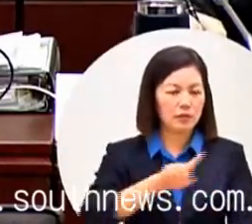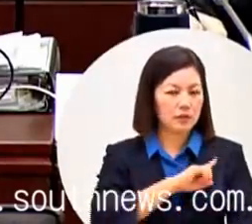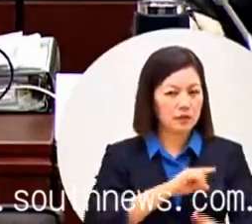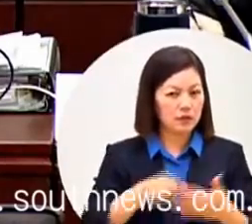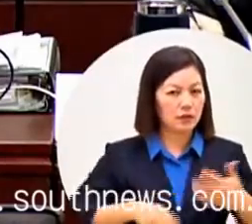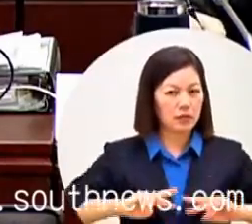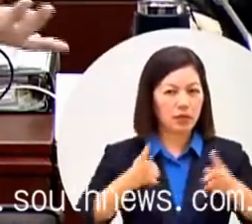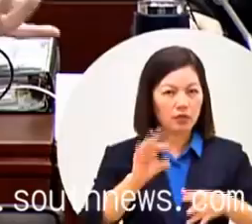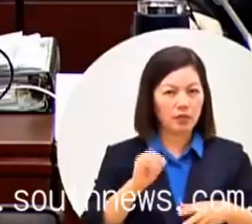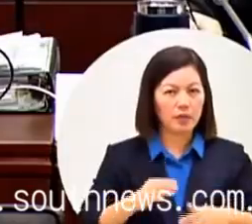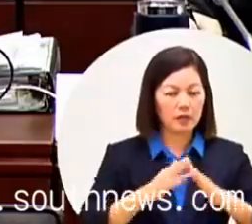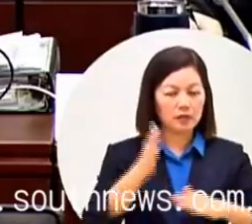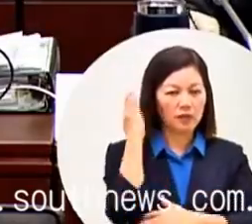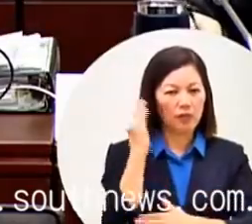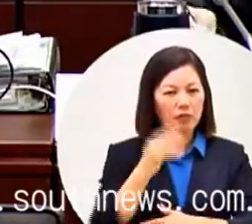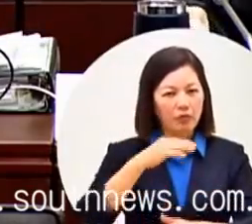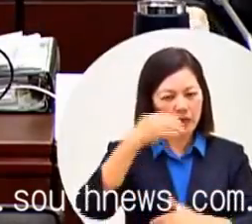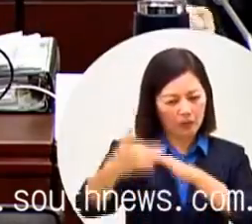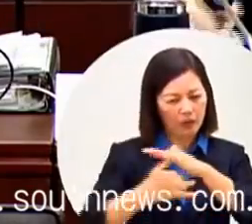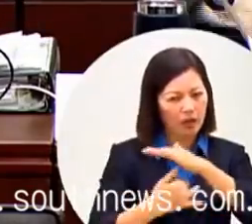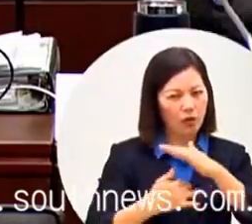政府是冤枉的，是无辜的。